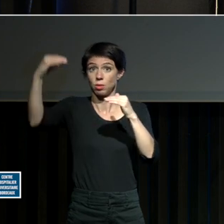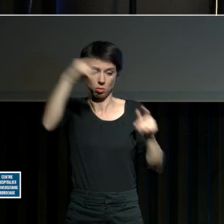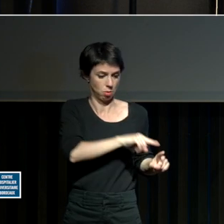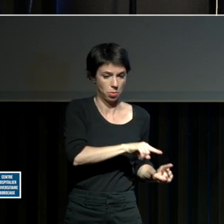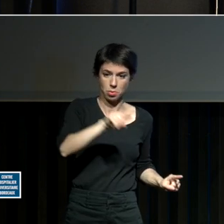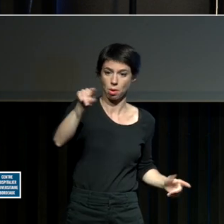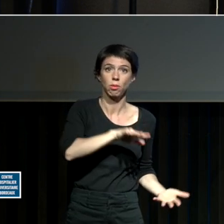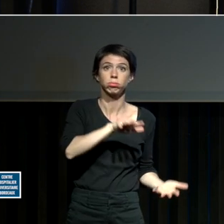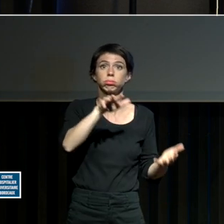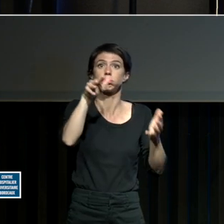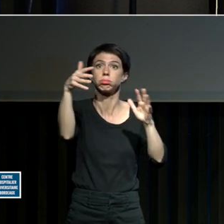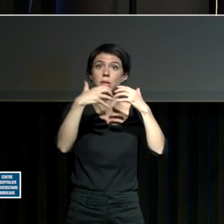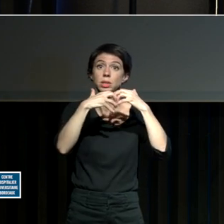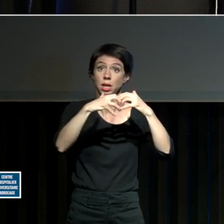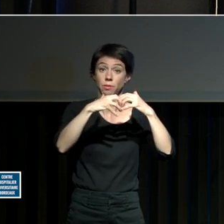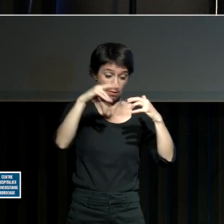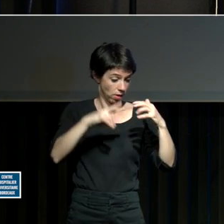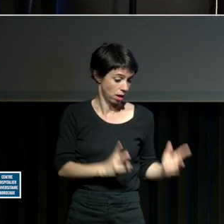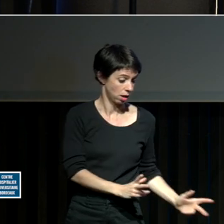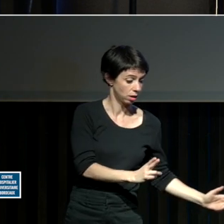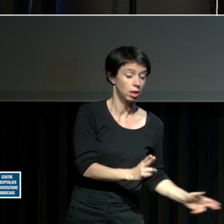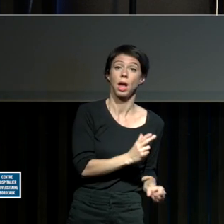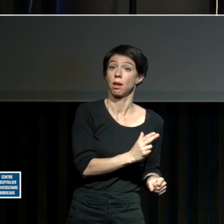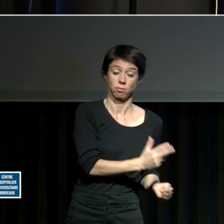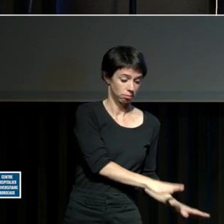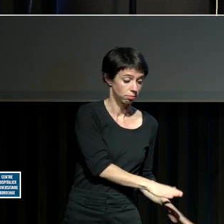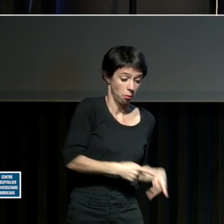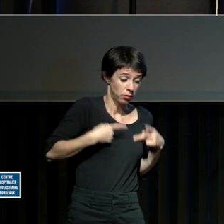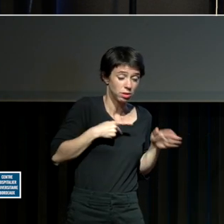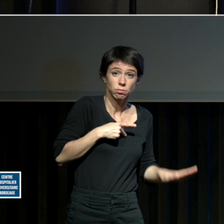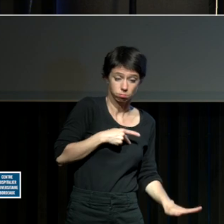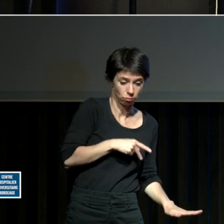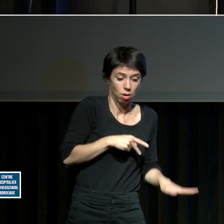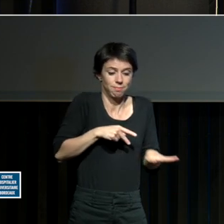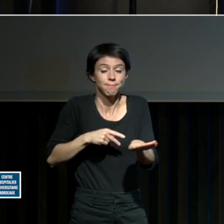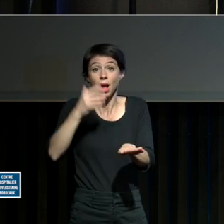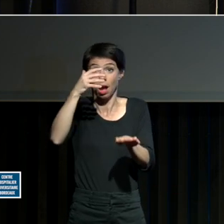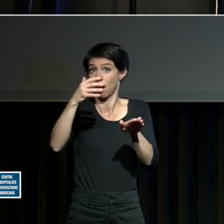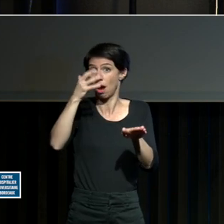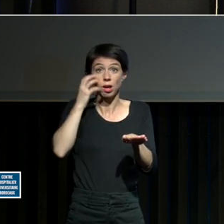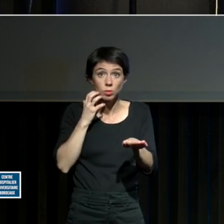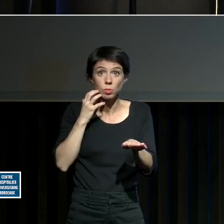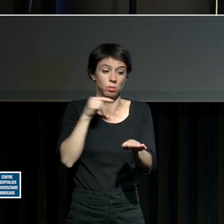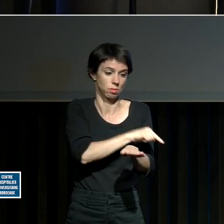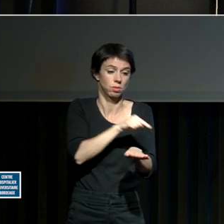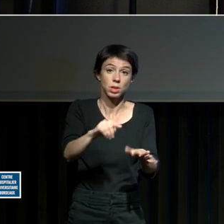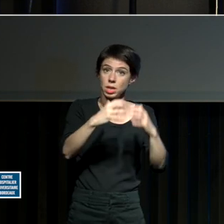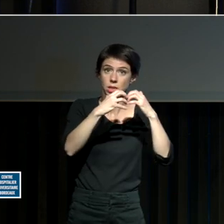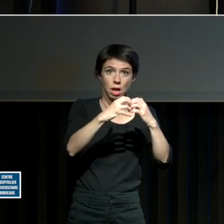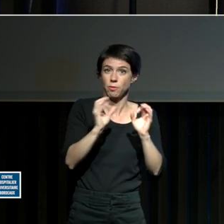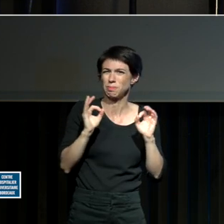vie, ainsi que la période de l'adolescence, sont des périodes qui sont marquées par une très forte maturation